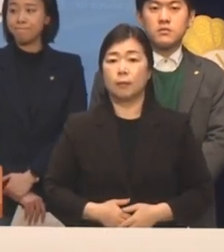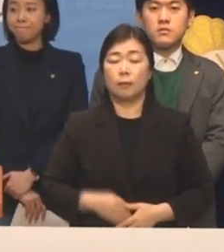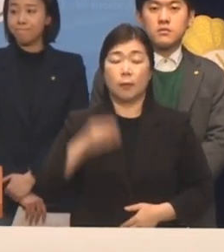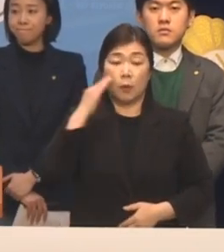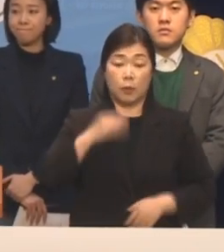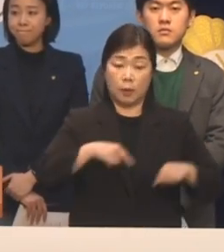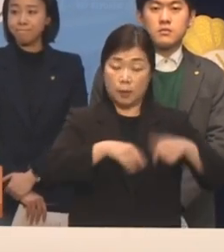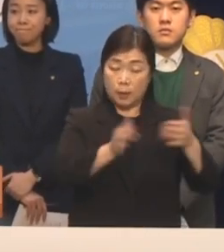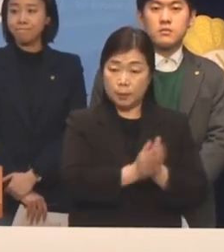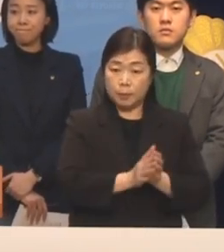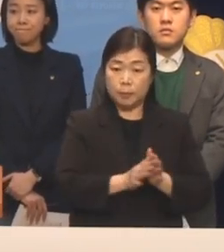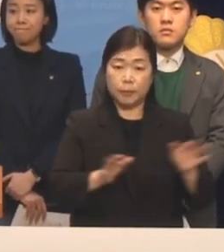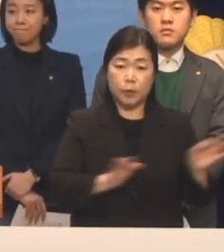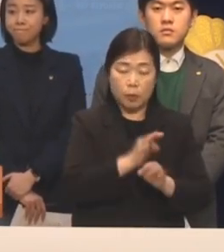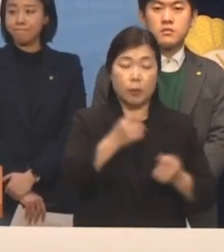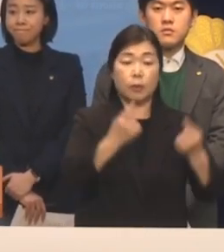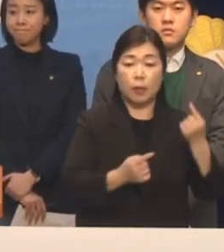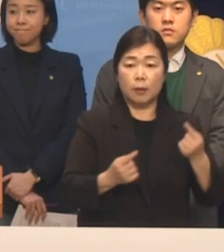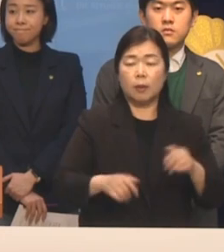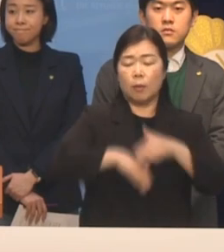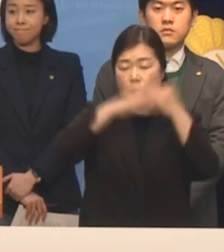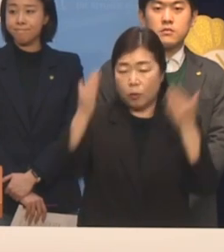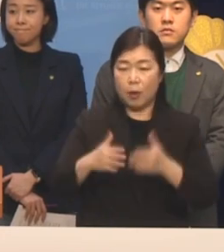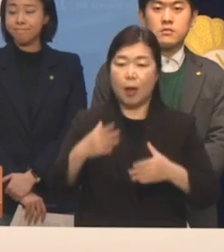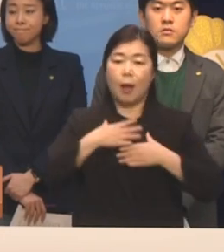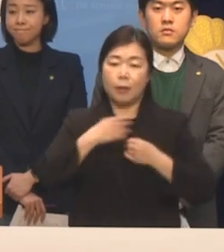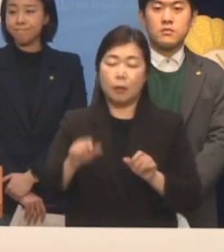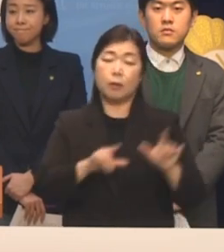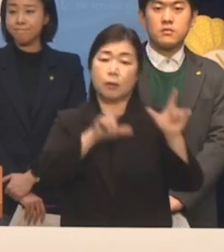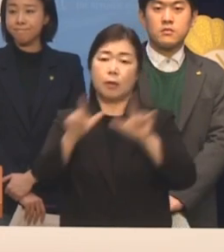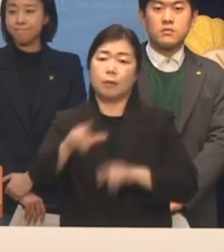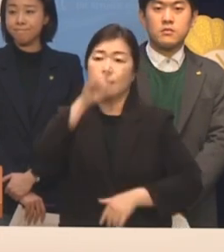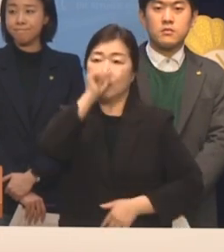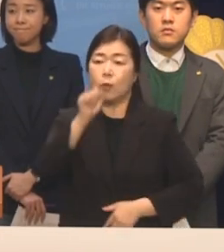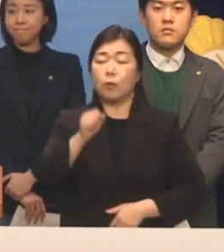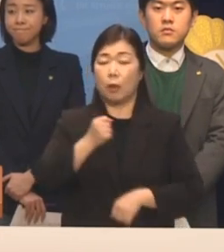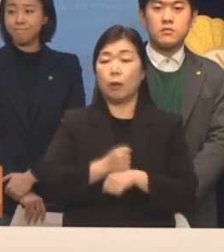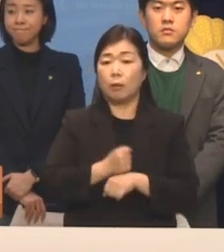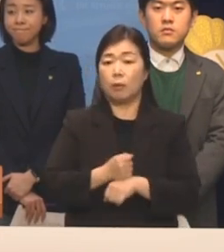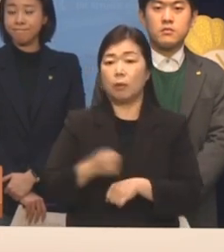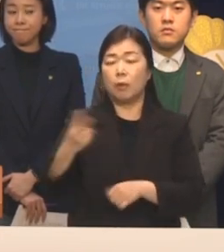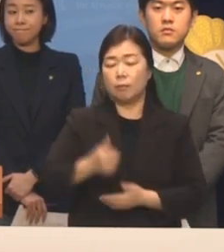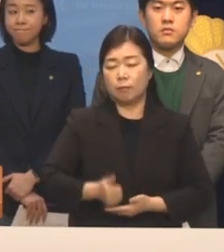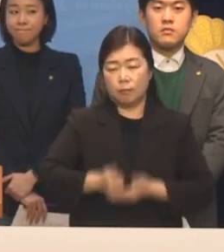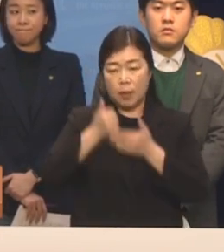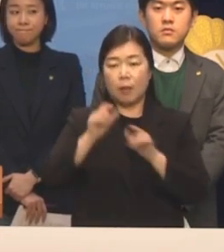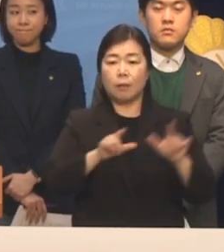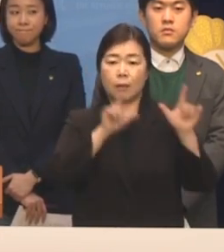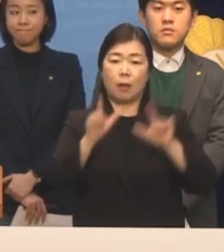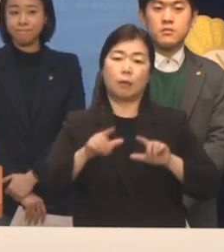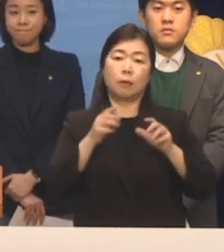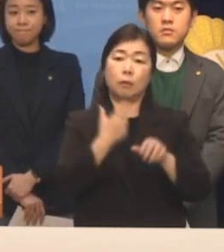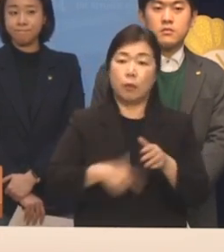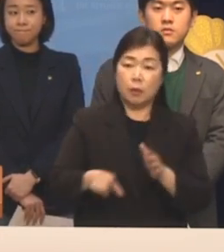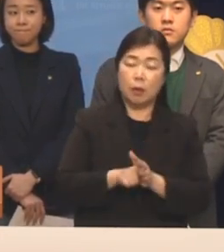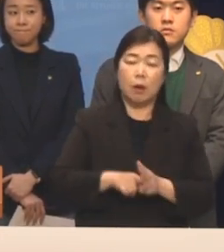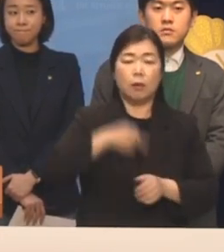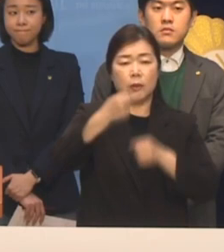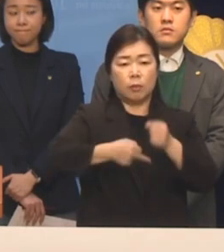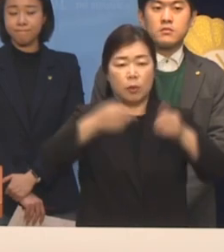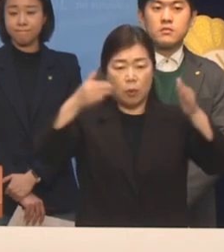녹색당은 경제 성장보다 모두가 안전하게 삶의 질을 누리며 존엄하게 살아가는 세상을 위해